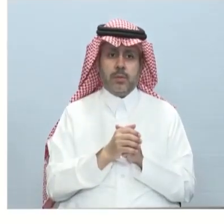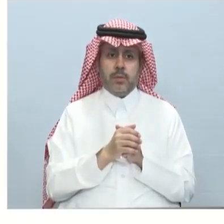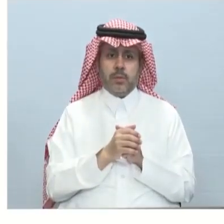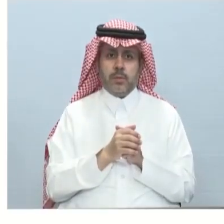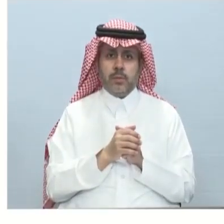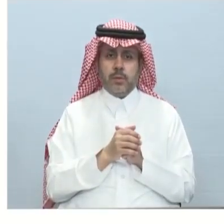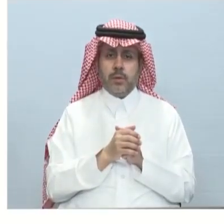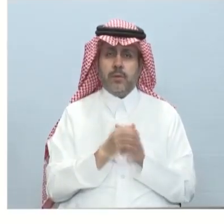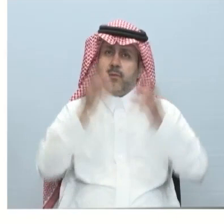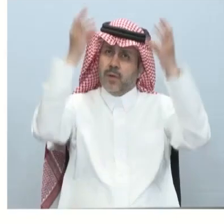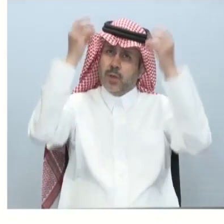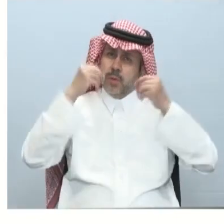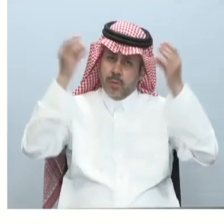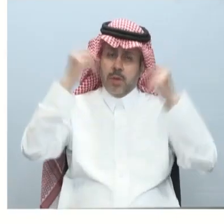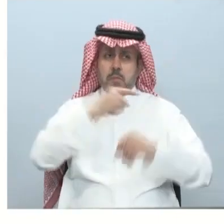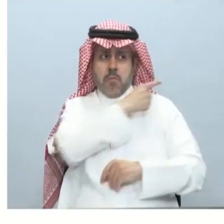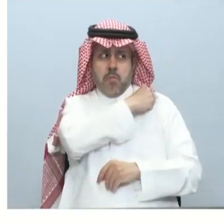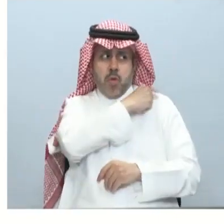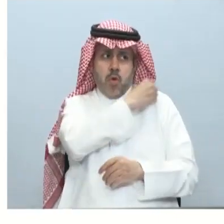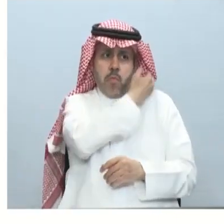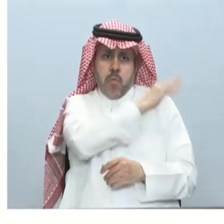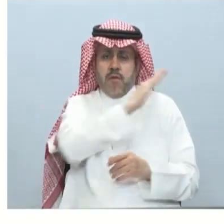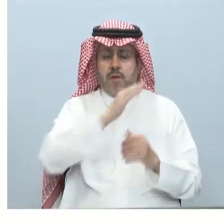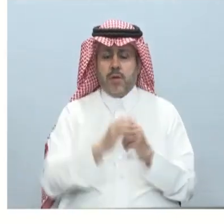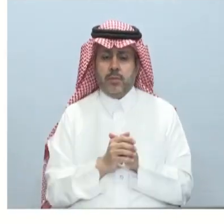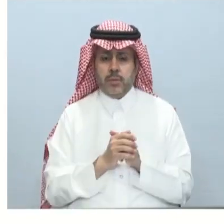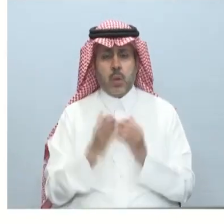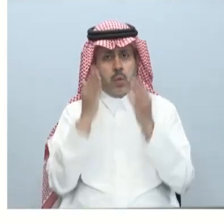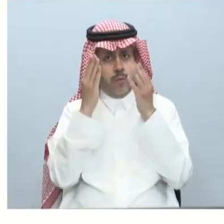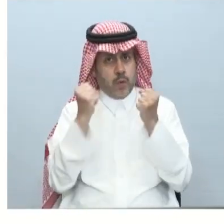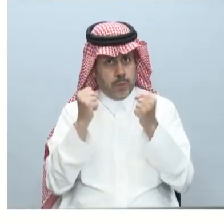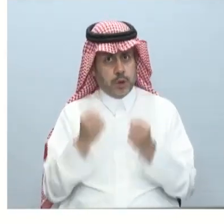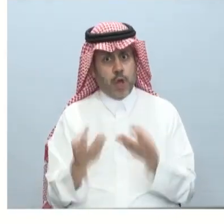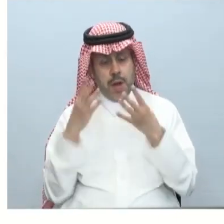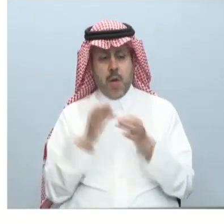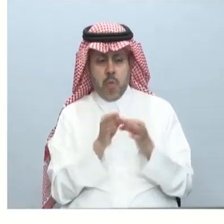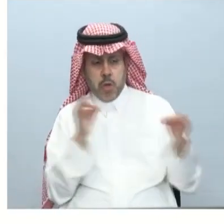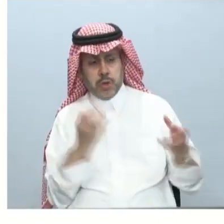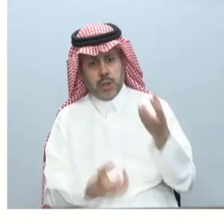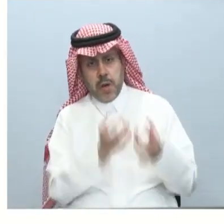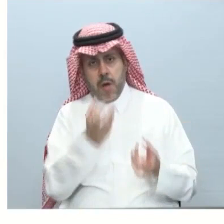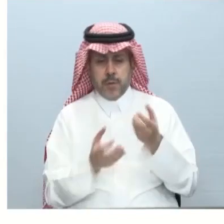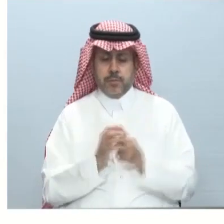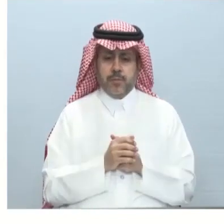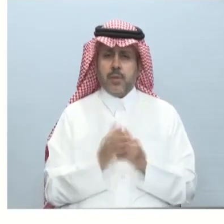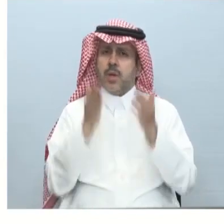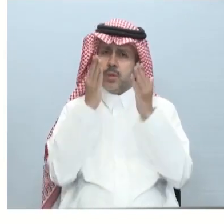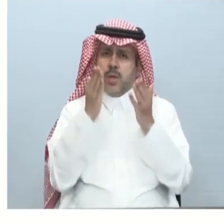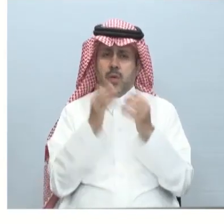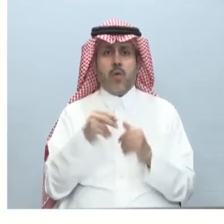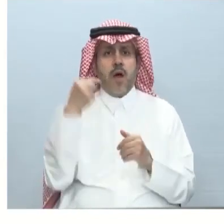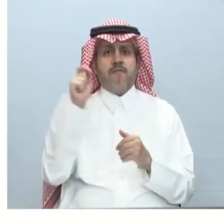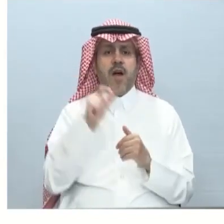فيطلب من الله تعالى المغفره والرحمه والفوز بالجنه والنجاه من النار كما يساله كذلك العفاف